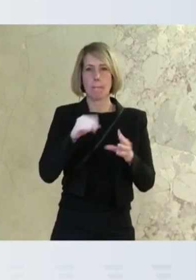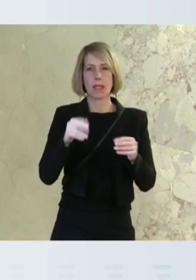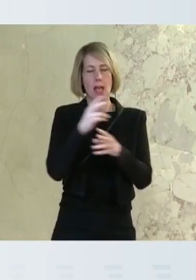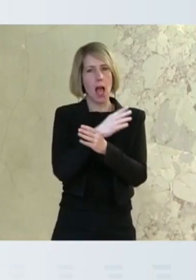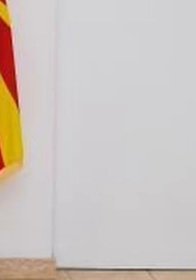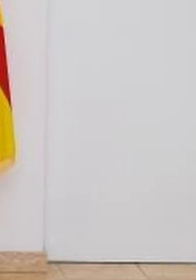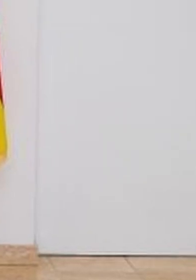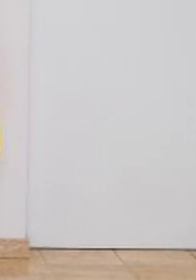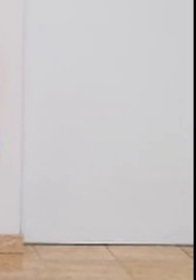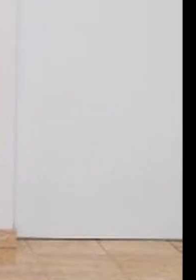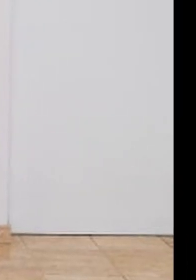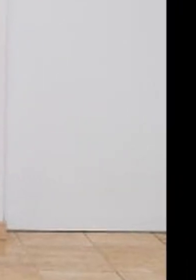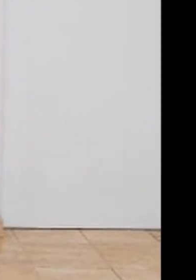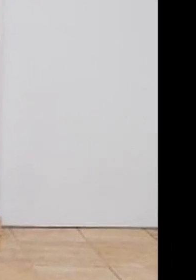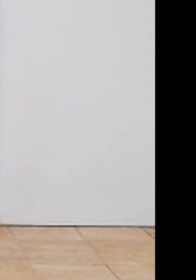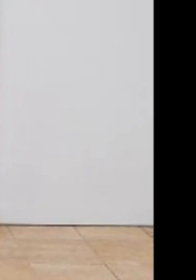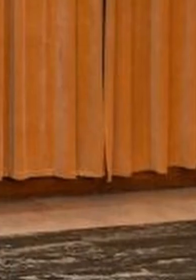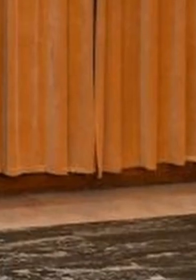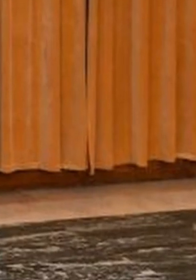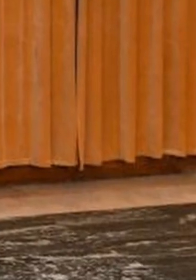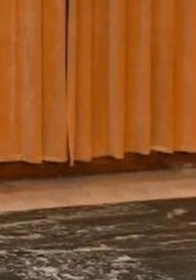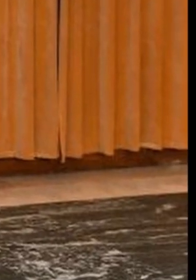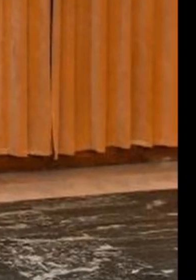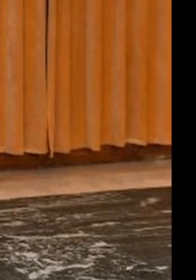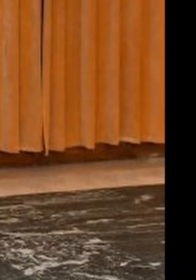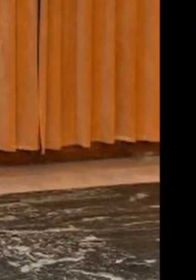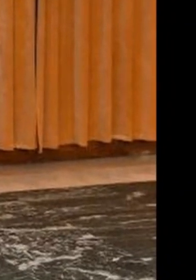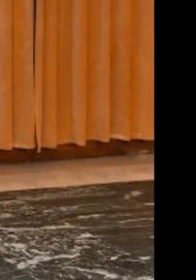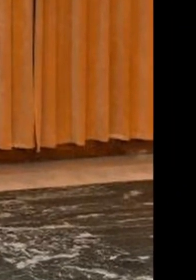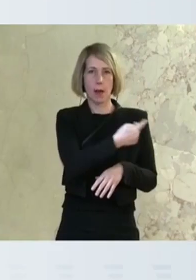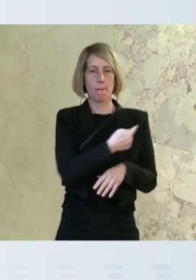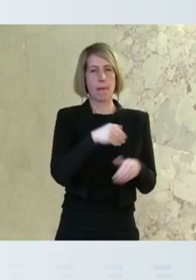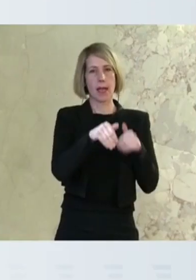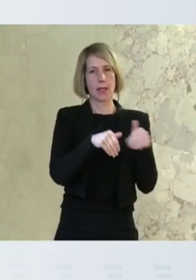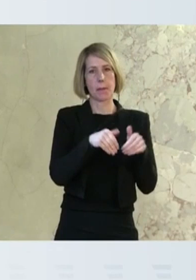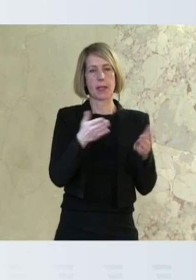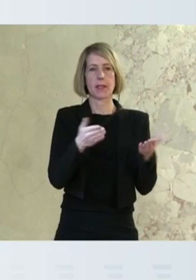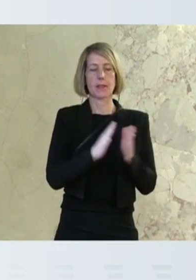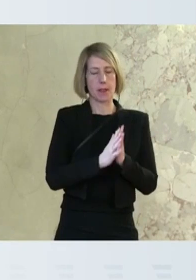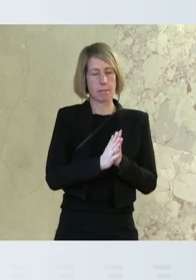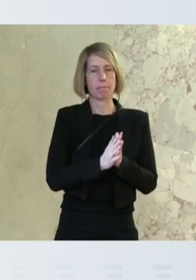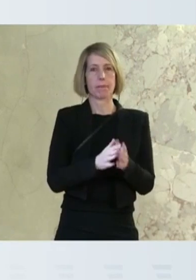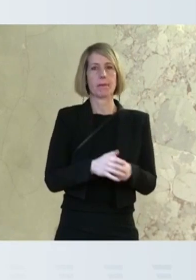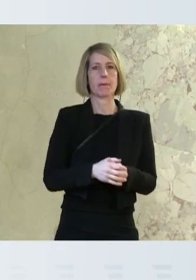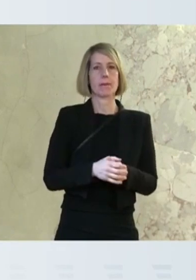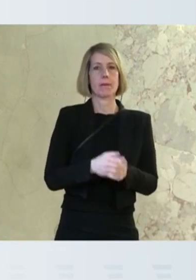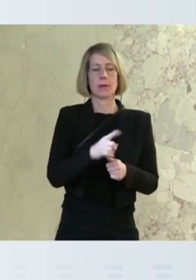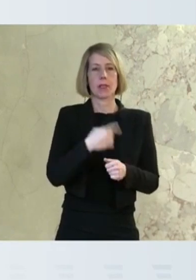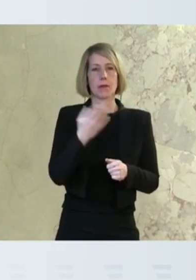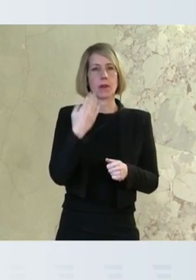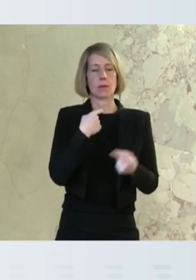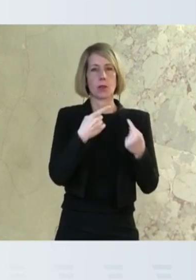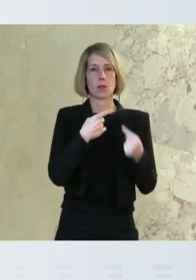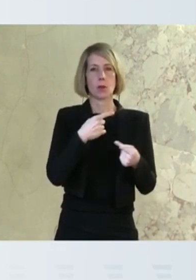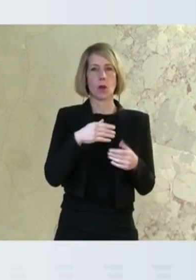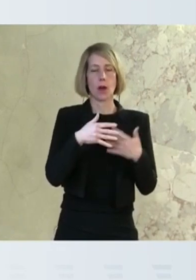përfundojmë çështjen e heqjes së vizave me Kosovën, theksoi ministri i jashtëm austriak gjatë një takimi me homologun grek Nikos Dendias.